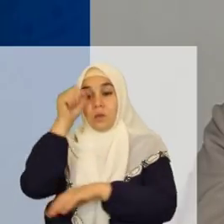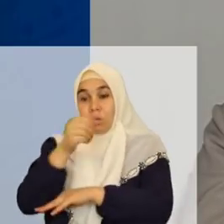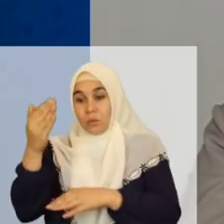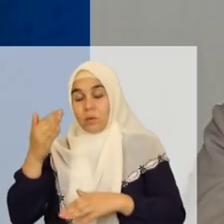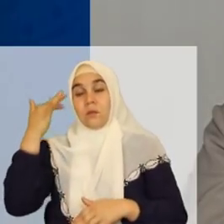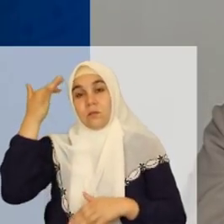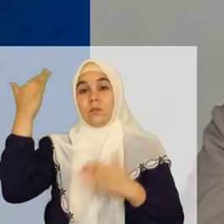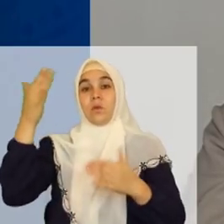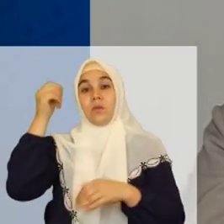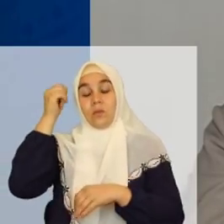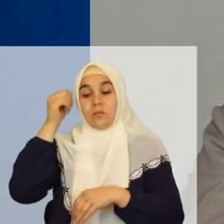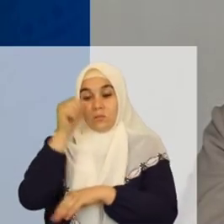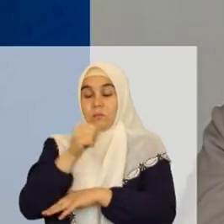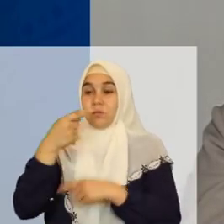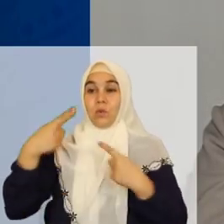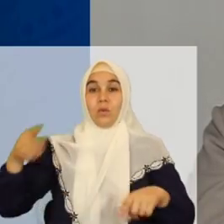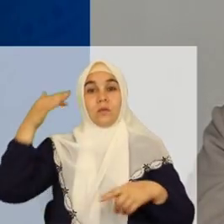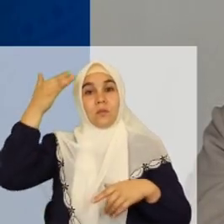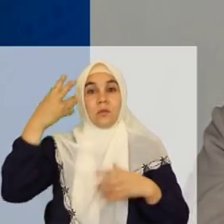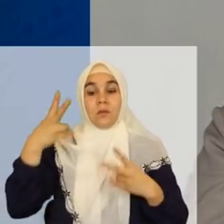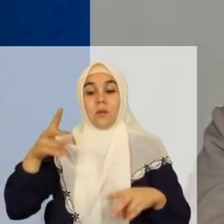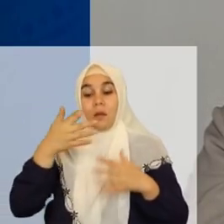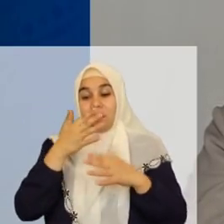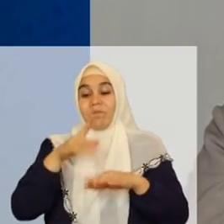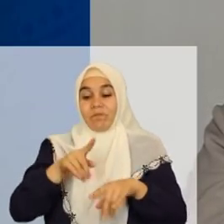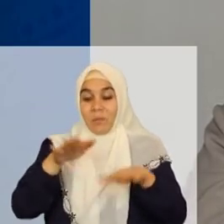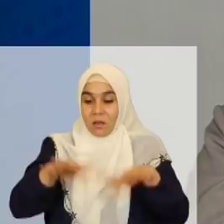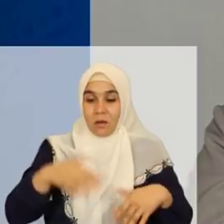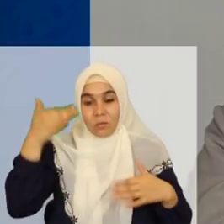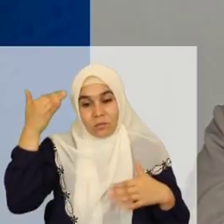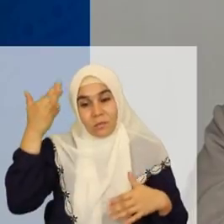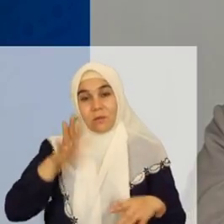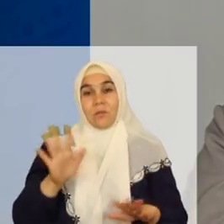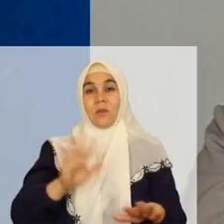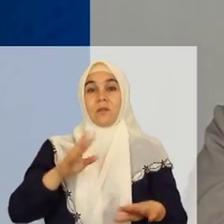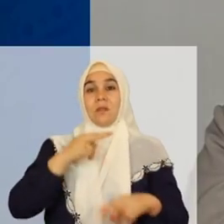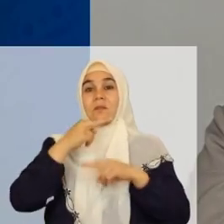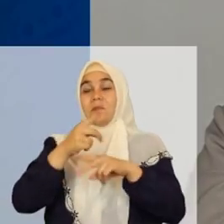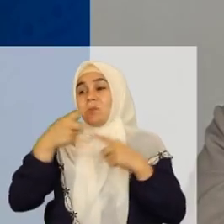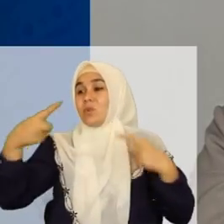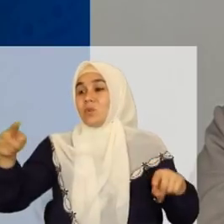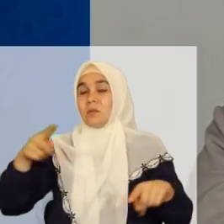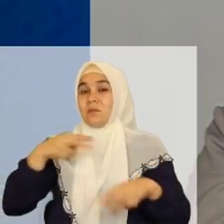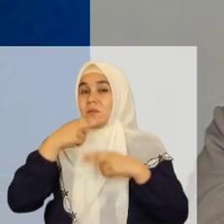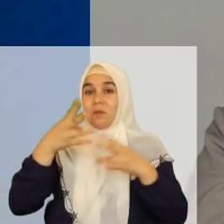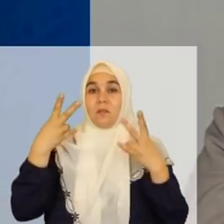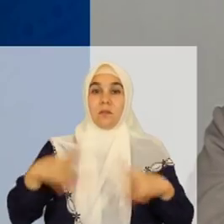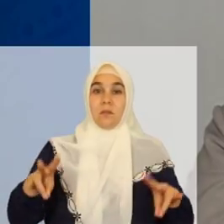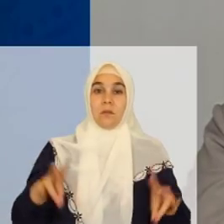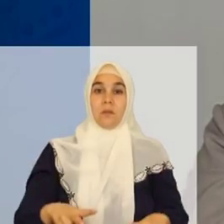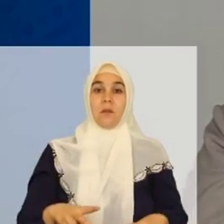o'qiyapsizmi? Demak, namoz bo'lsin, boshqa narsa bo'lmasin. Naqsh ham bo'lmasin, boshqa e'tiborni jalb qiladigan narsalar ham